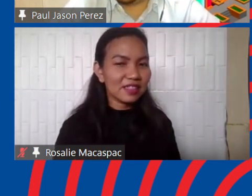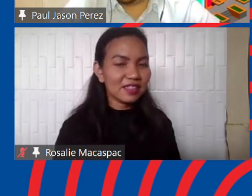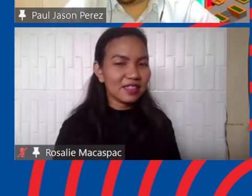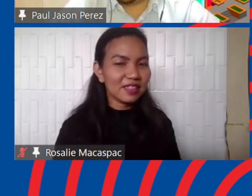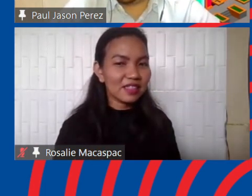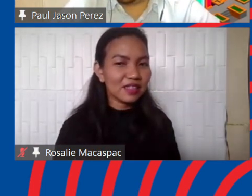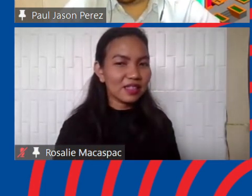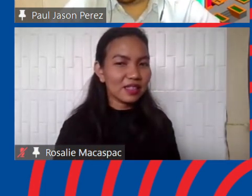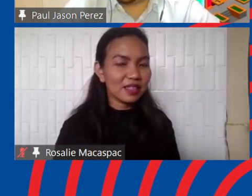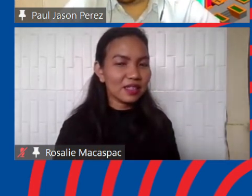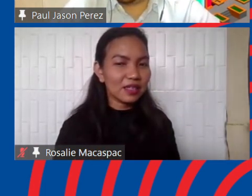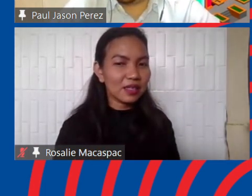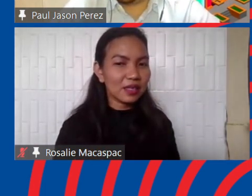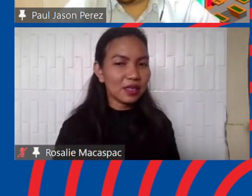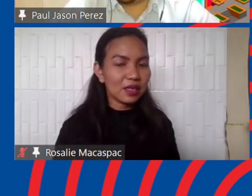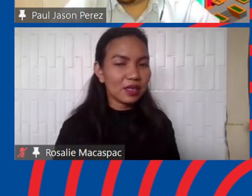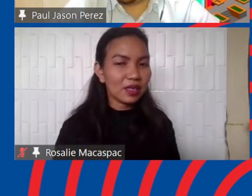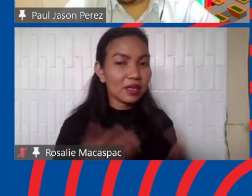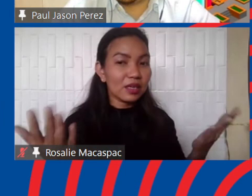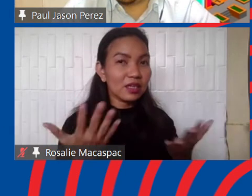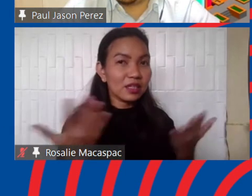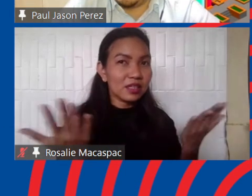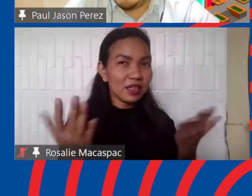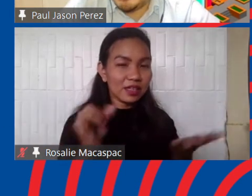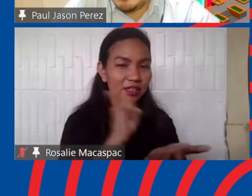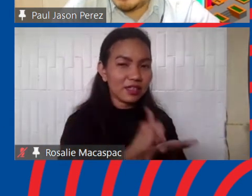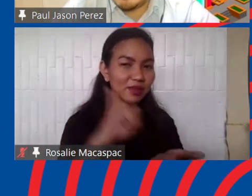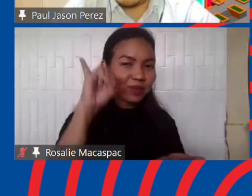Wait. Saan po ulit?